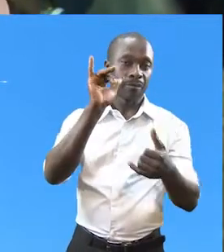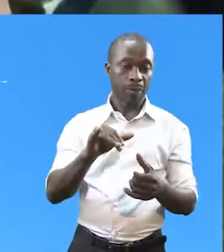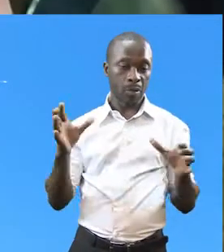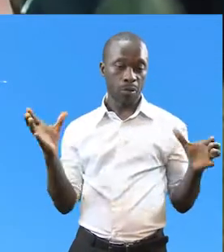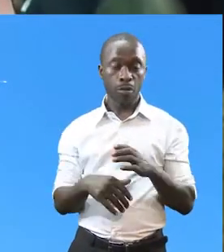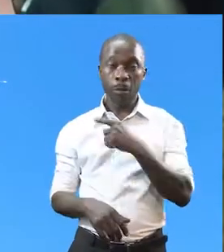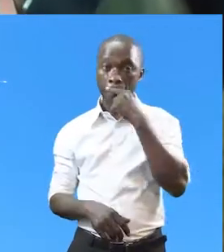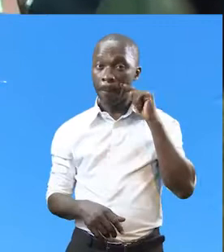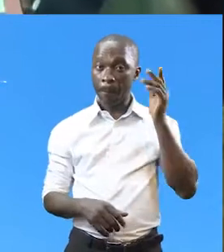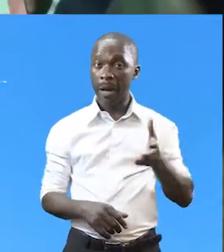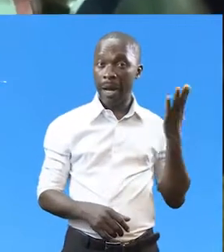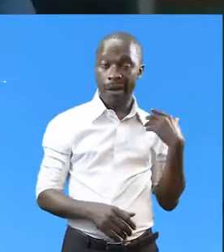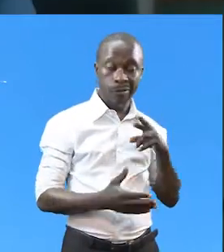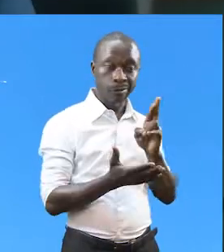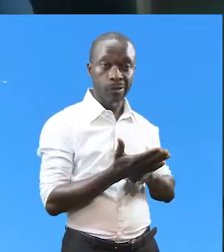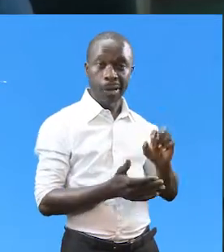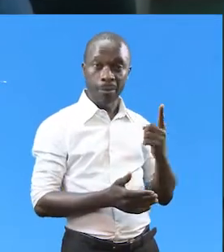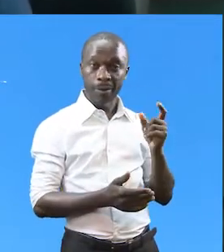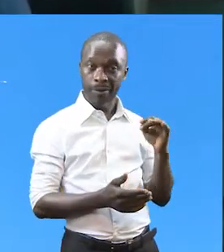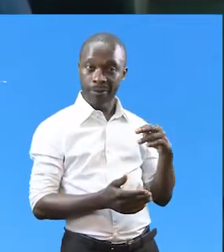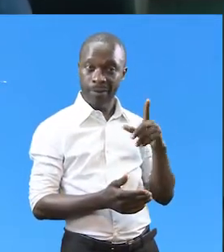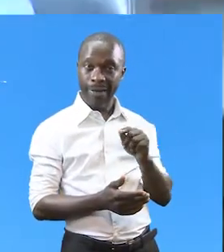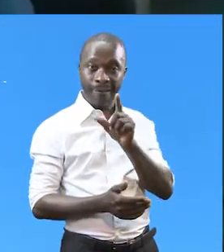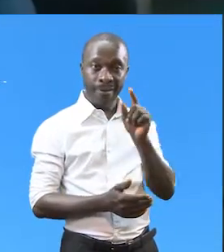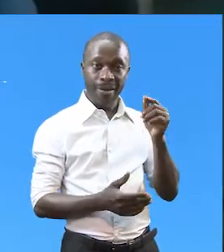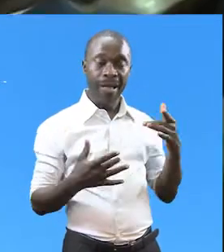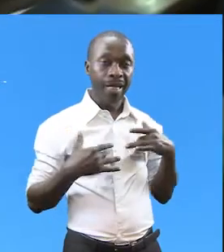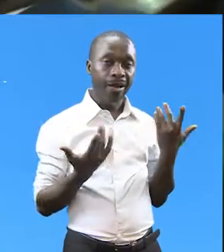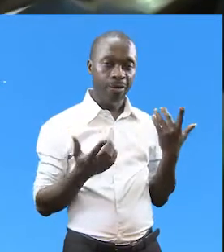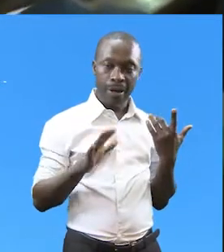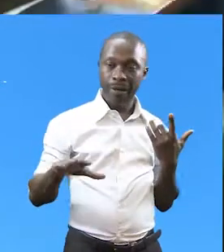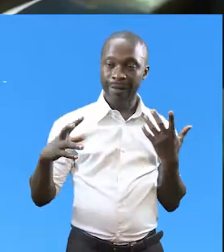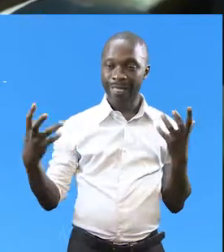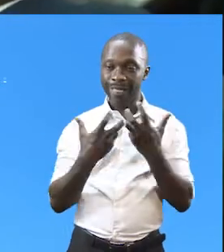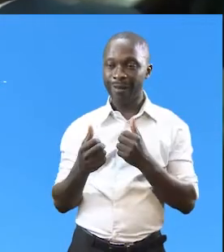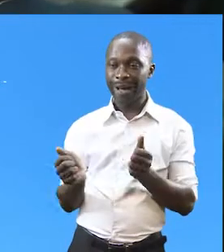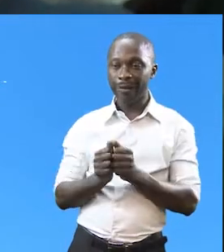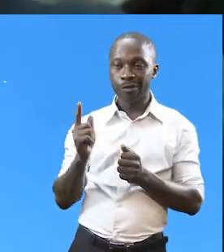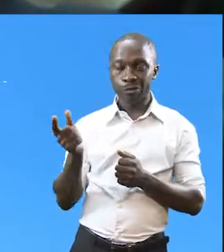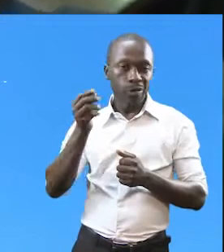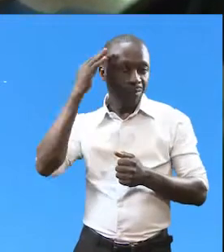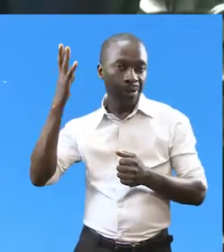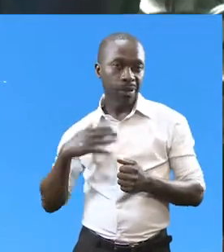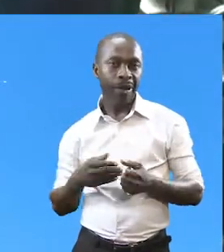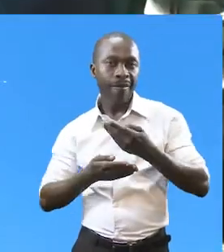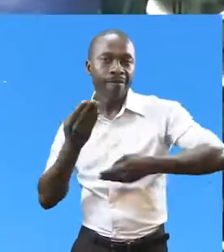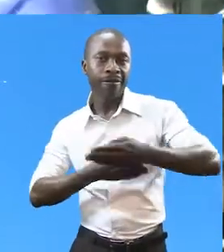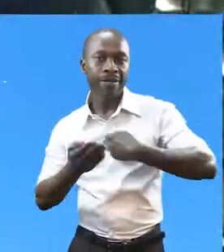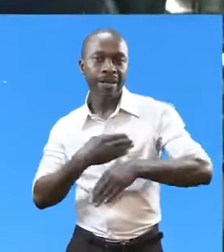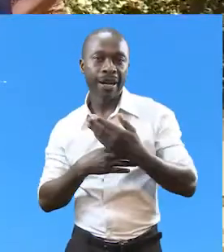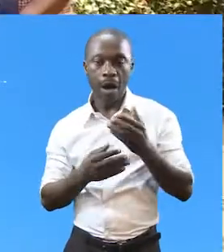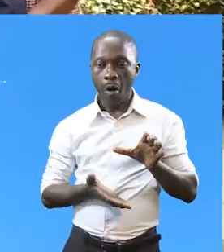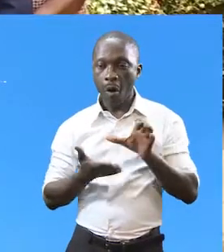avait déjà signé le 1er septembre 2020 un accord avec le ministre des Finances afin de dédier une ligne de crédit de 10 milliards de francs